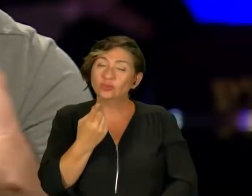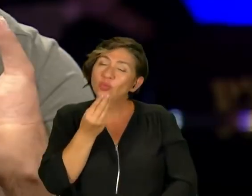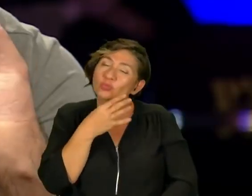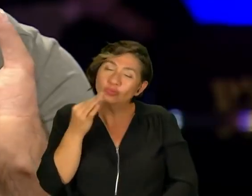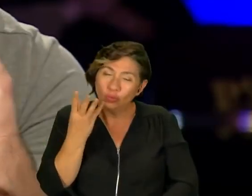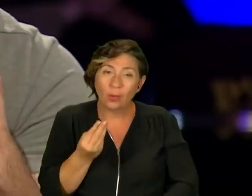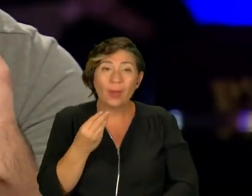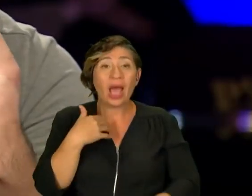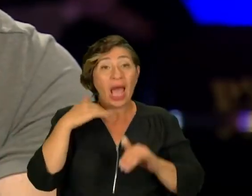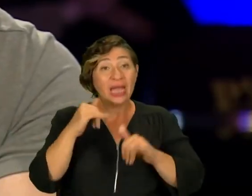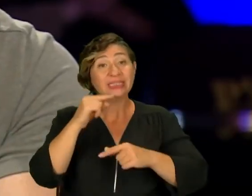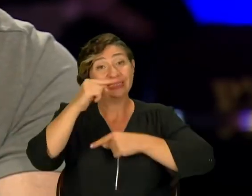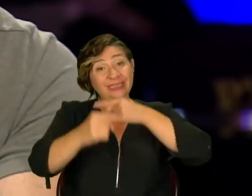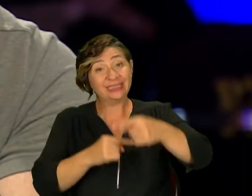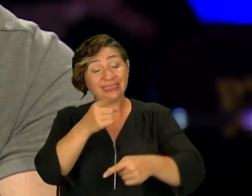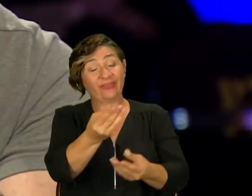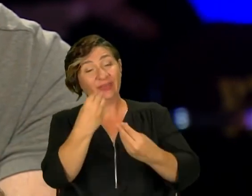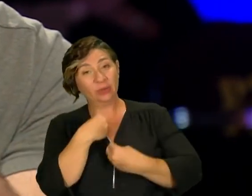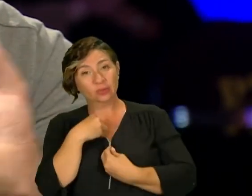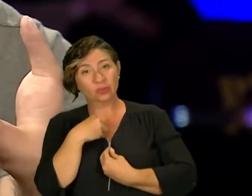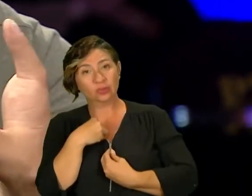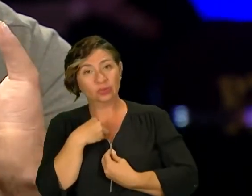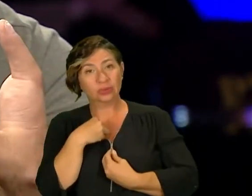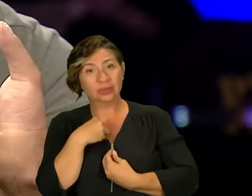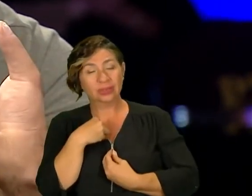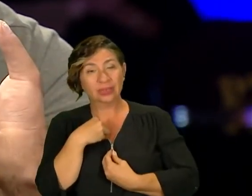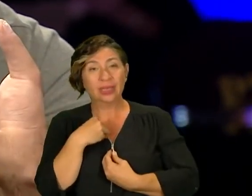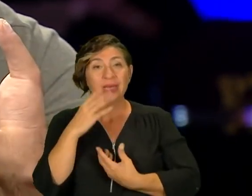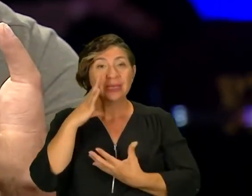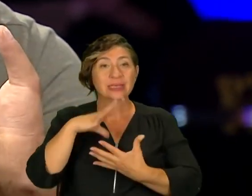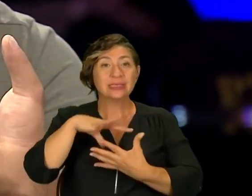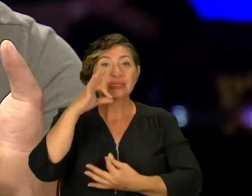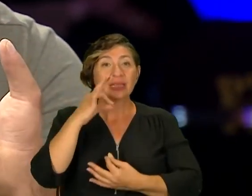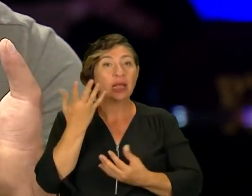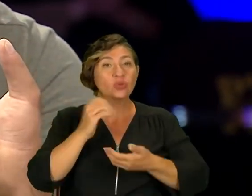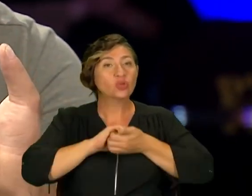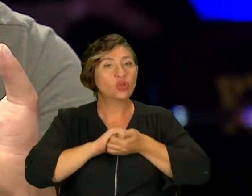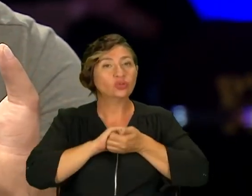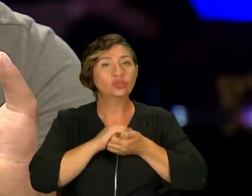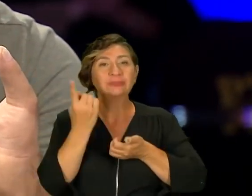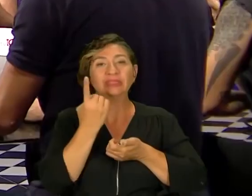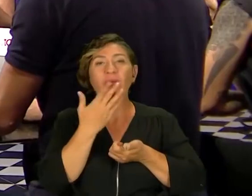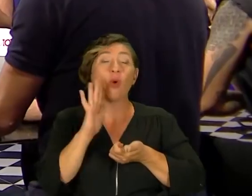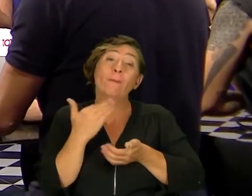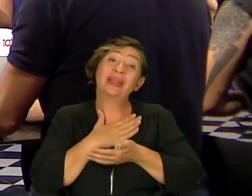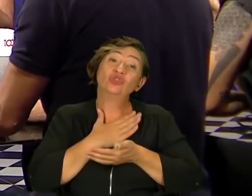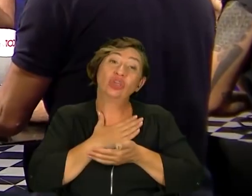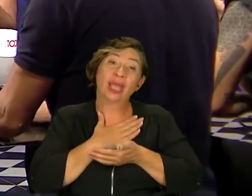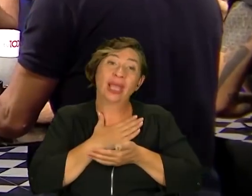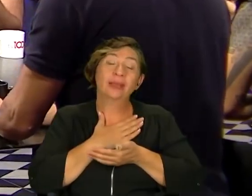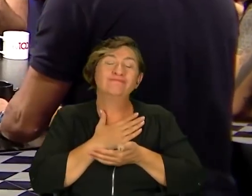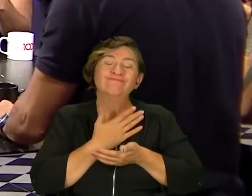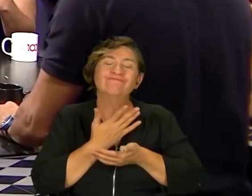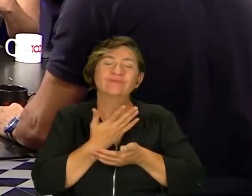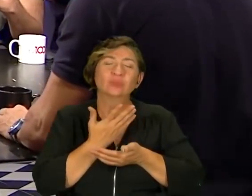mutlu oluyorum. Aynı şeyi sen yaşatıyorsun açıkçası. Aynen. Yani insanlara artık dost diye bir şey yok bence. Yani